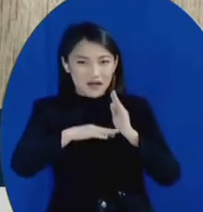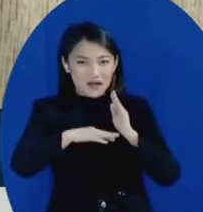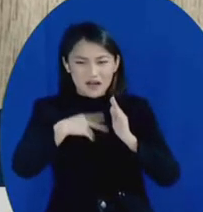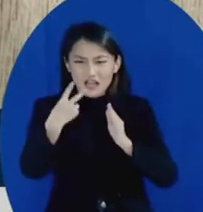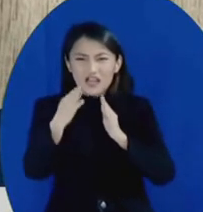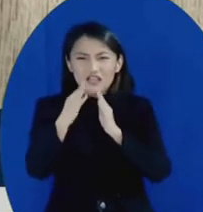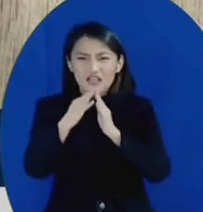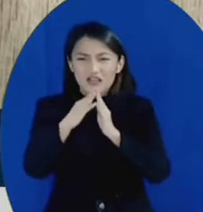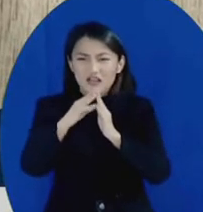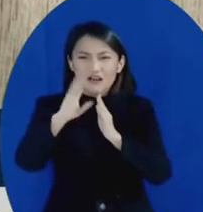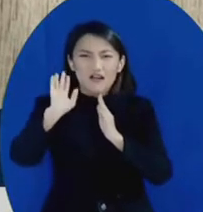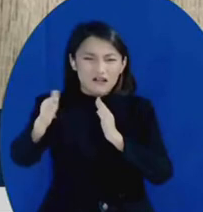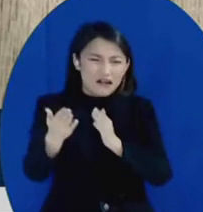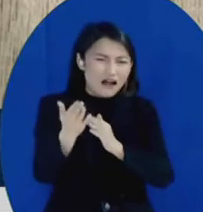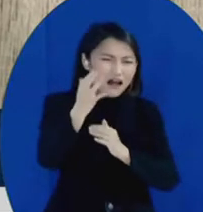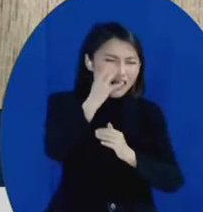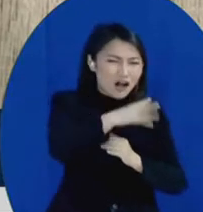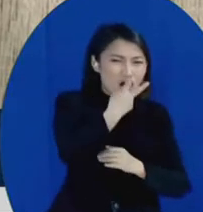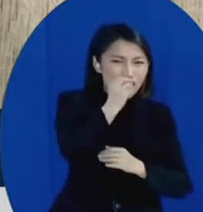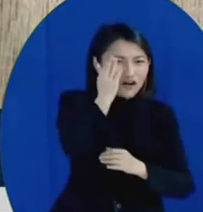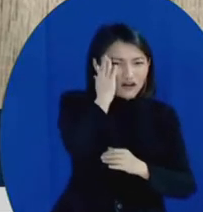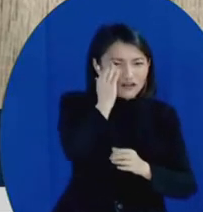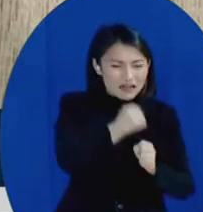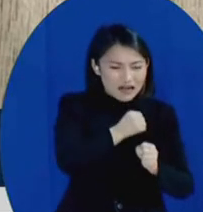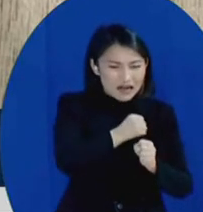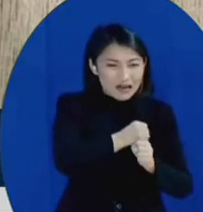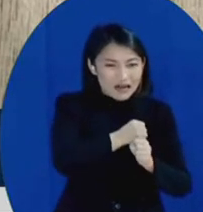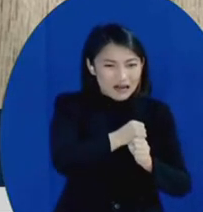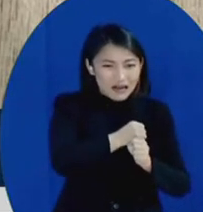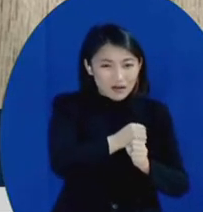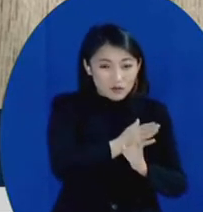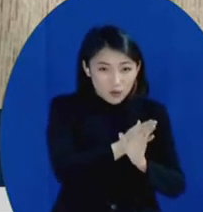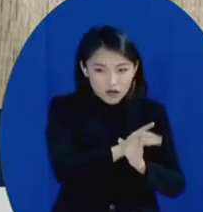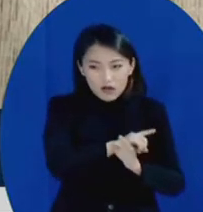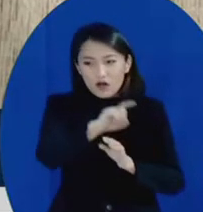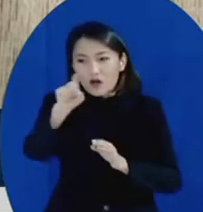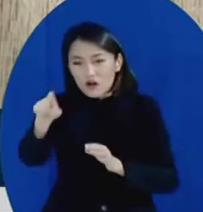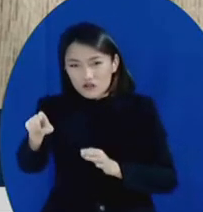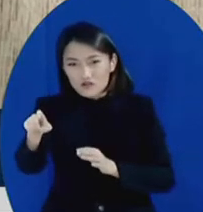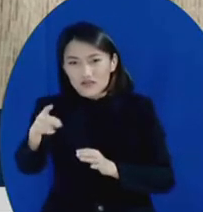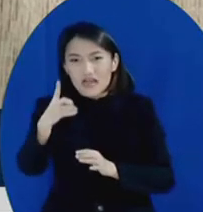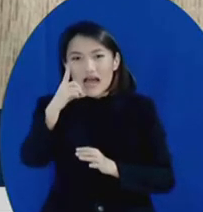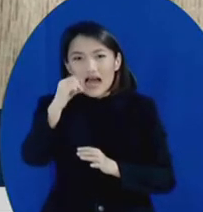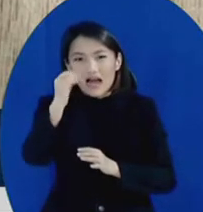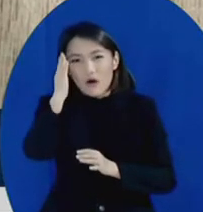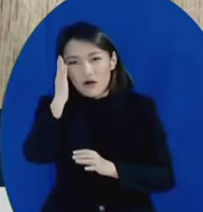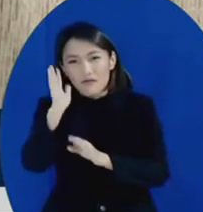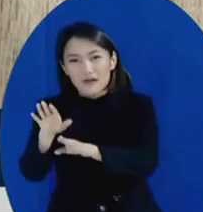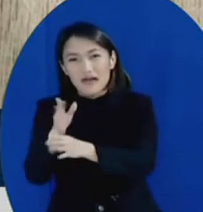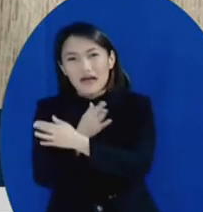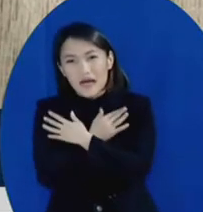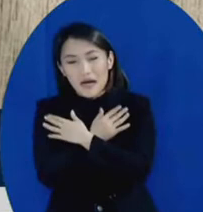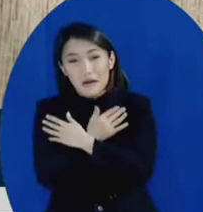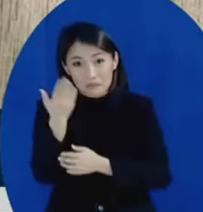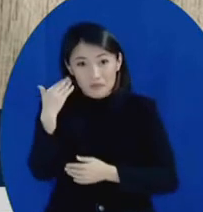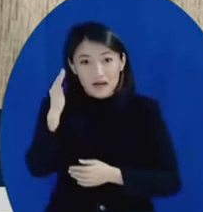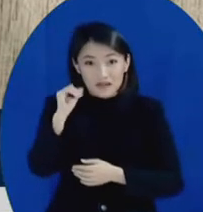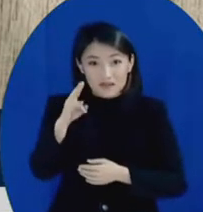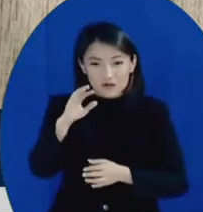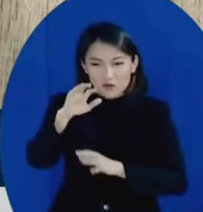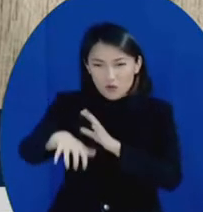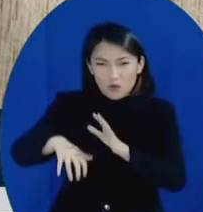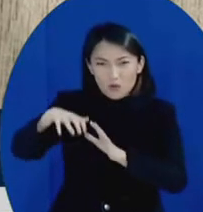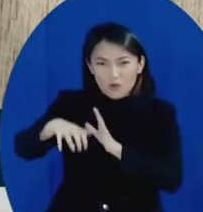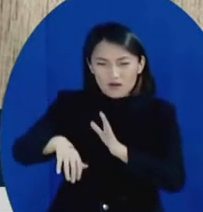ажиллаад гэртээ ирж нэг 10 хоног амраад 20-10-ийн системээр явжсэн. Дийлэнх одоо уулуурхаан одоо